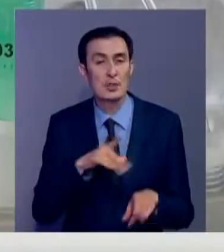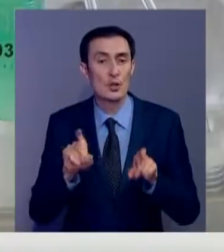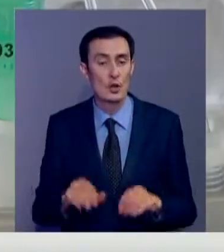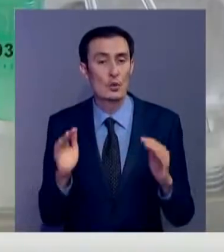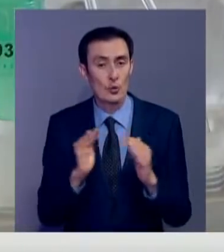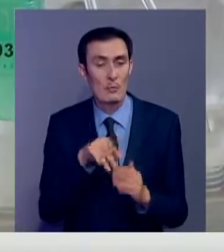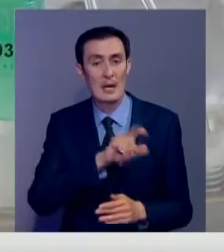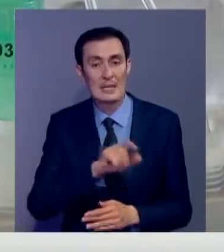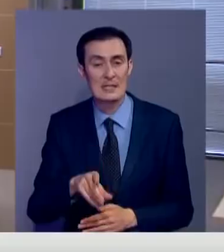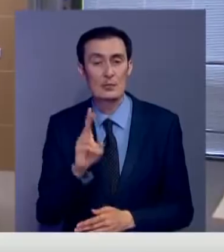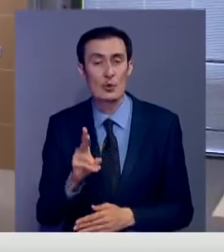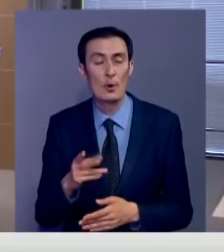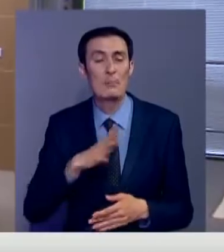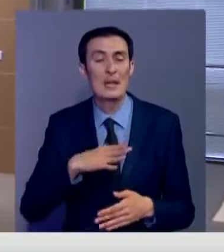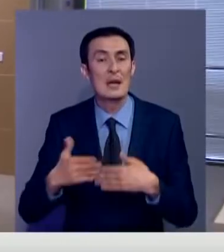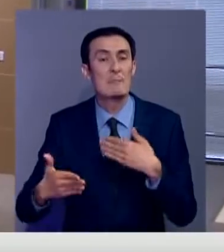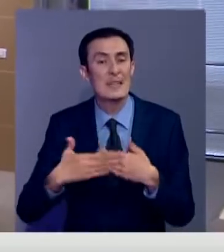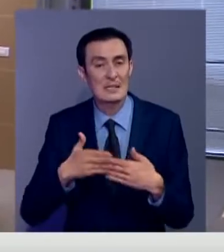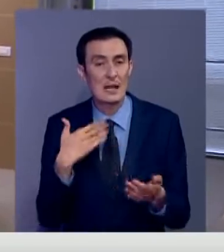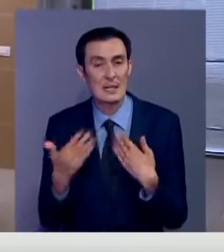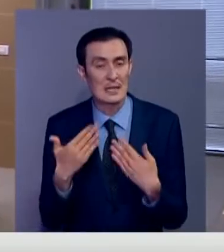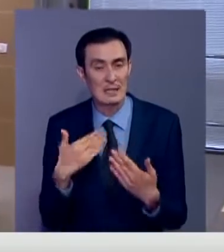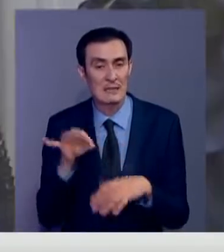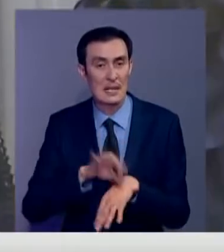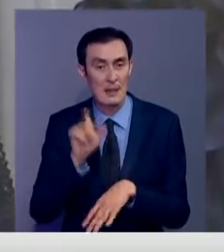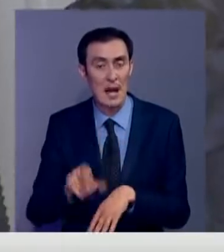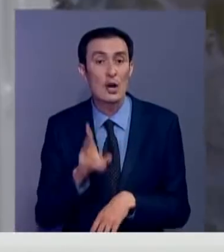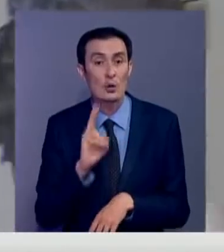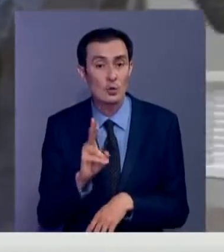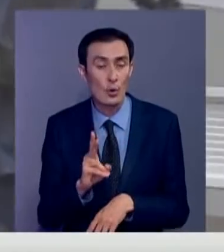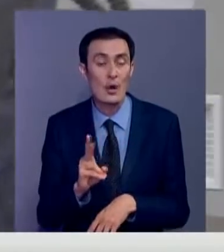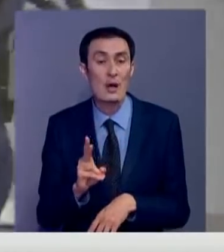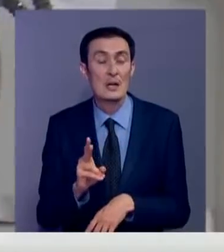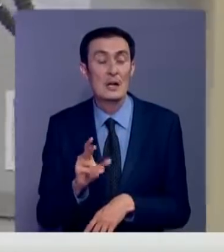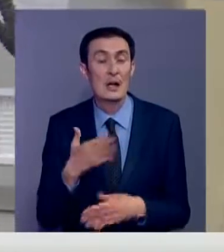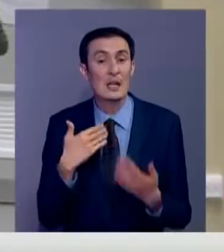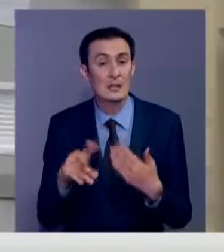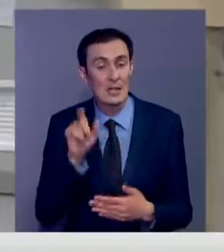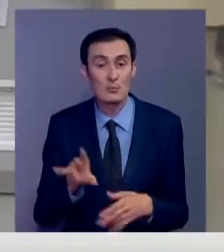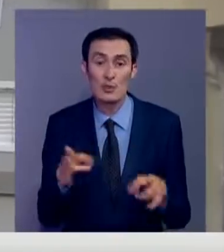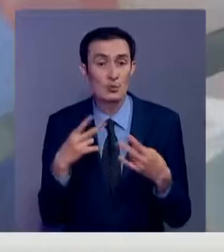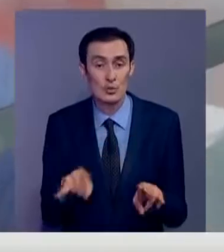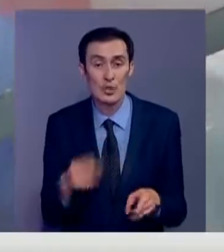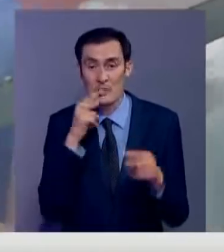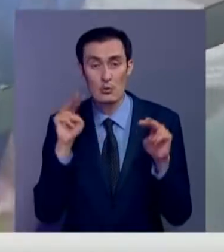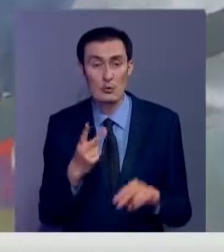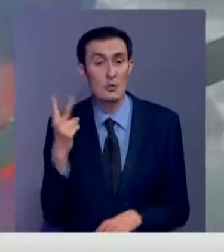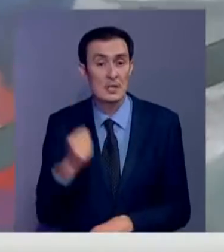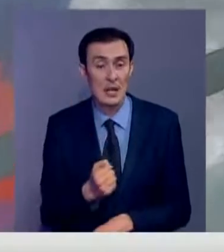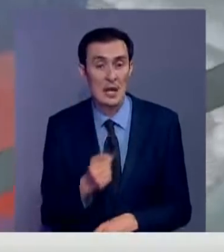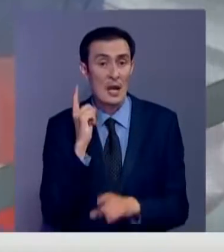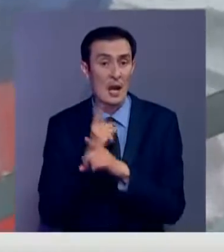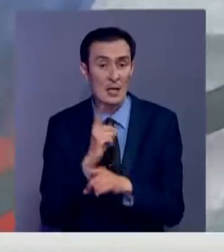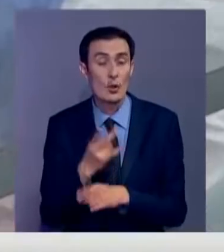и лицам, которые близко контактировали с заболевшим, а вот потенциальным контактным даже не придется соблюдать 2-недельный